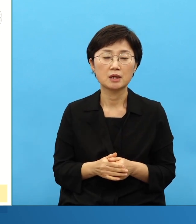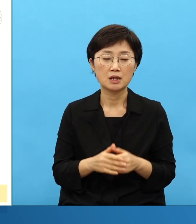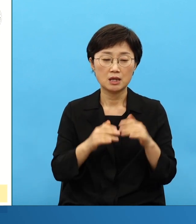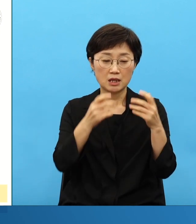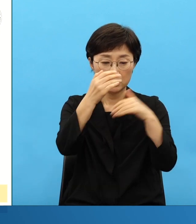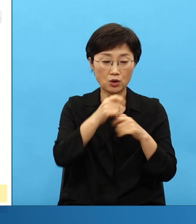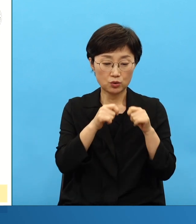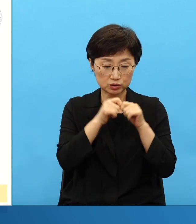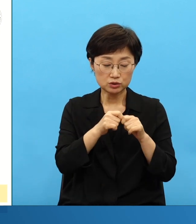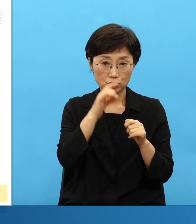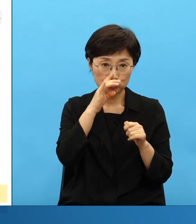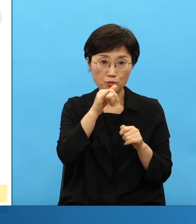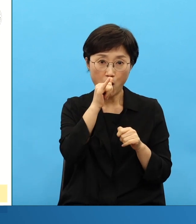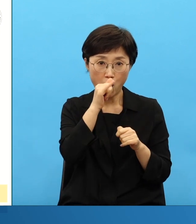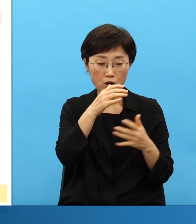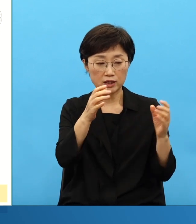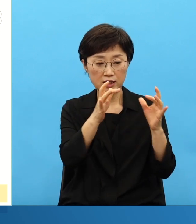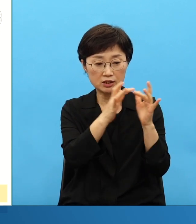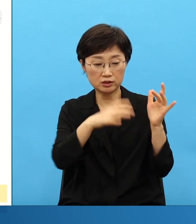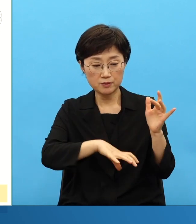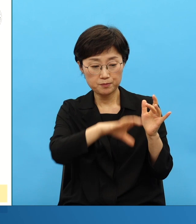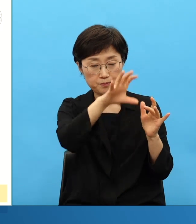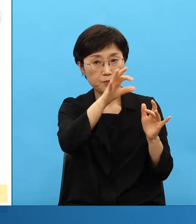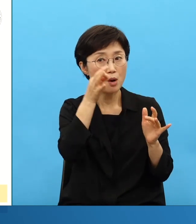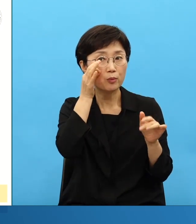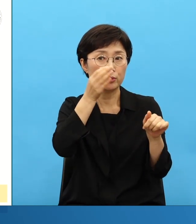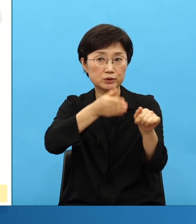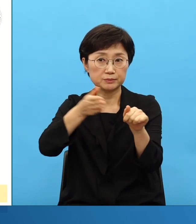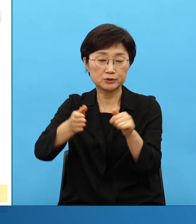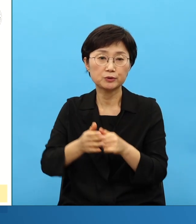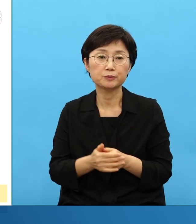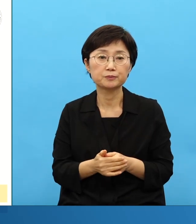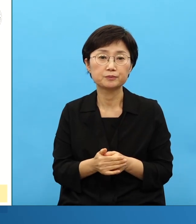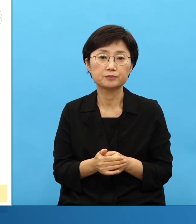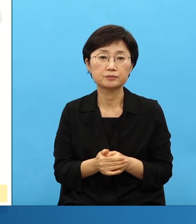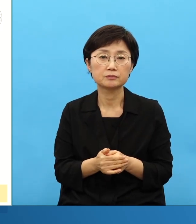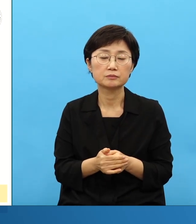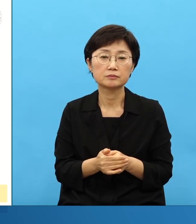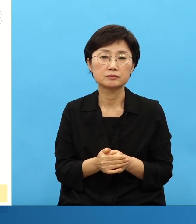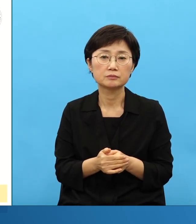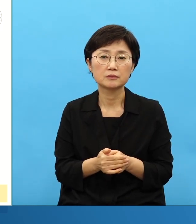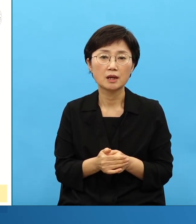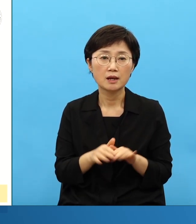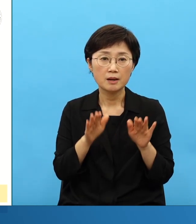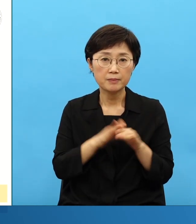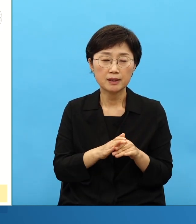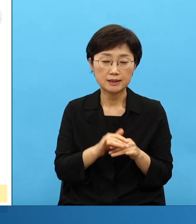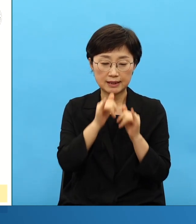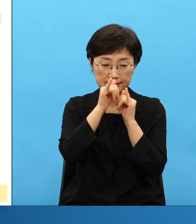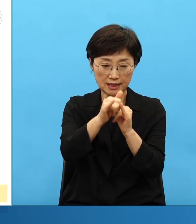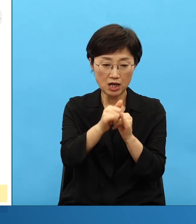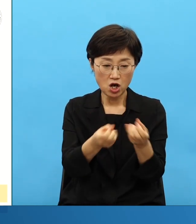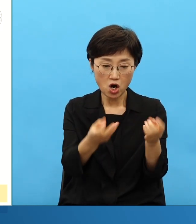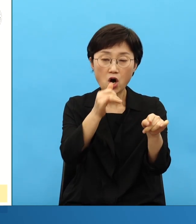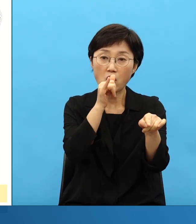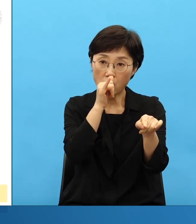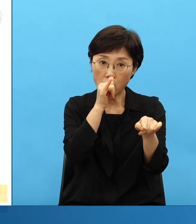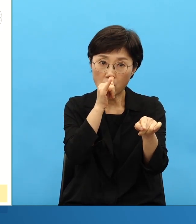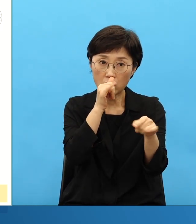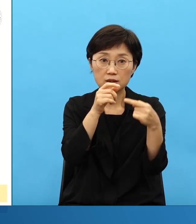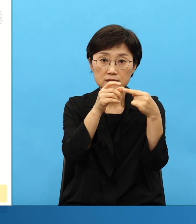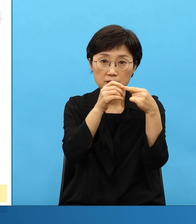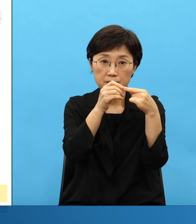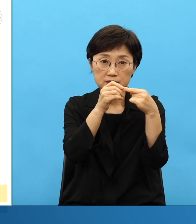방법은 위아.kr을 참고해 주시면 되겠습니다. 가장 중요한 시상은 아래와 같이 진행됩니다. 첫